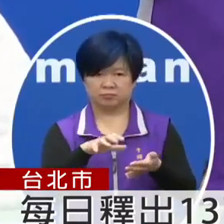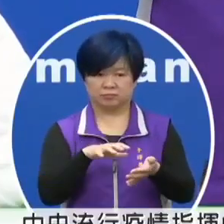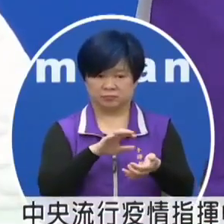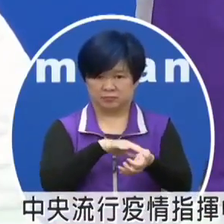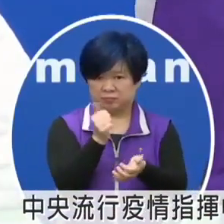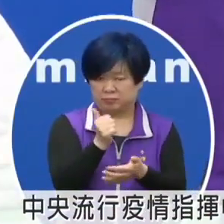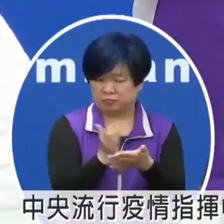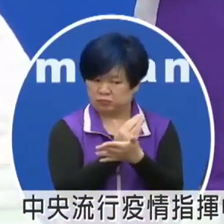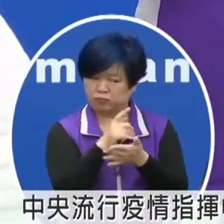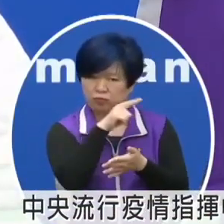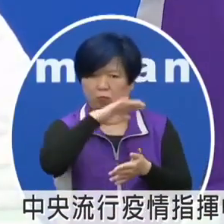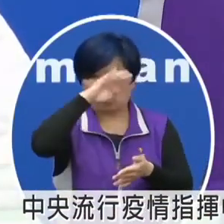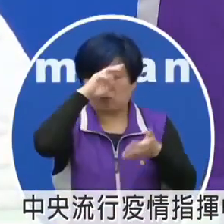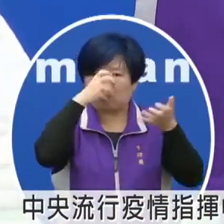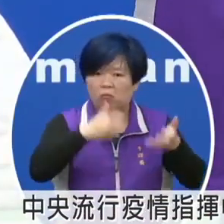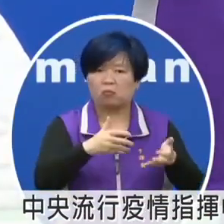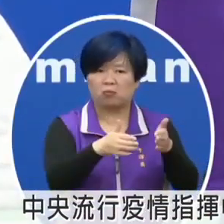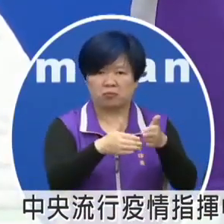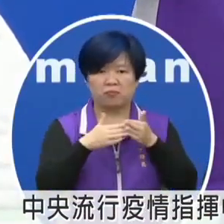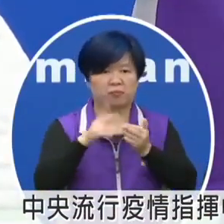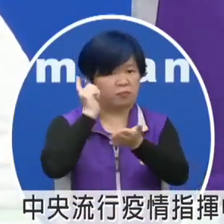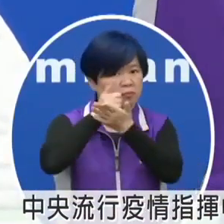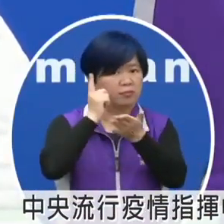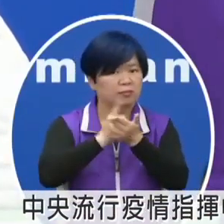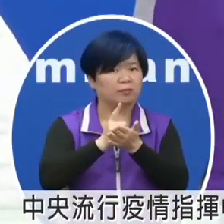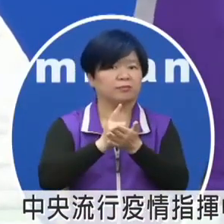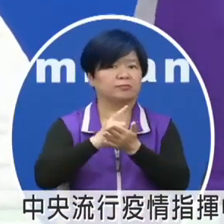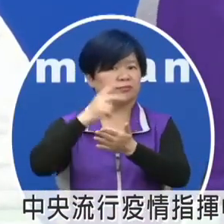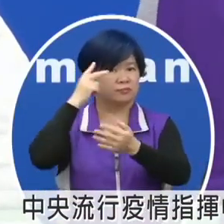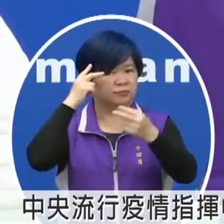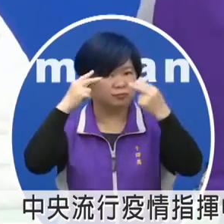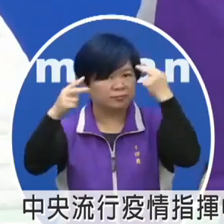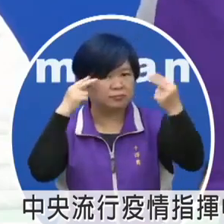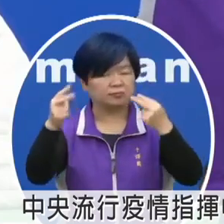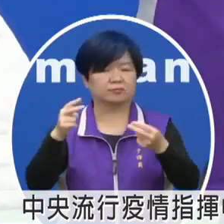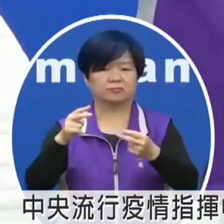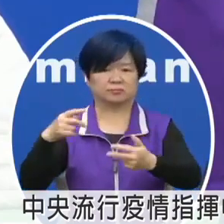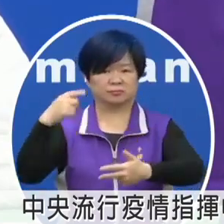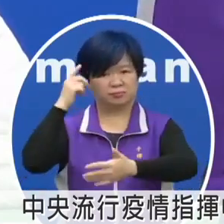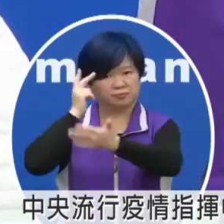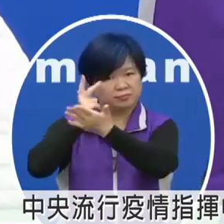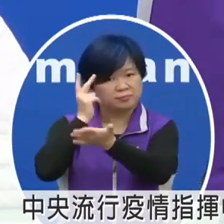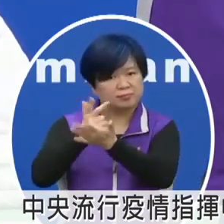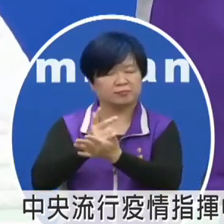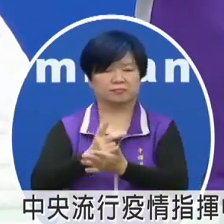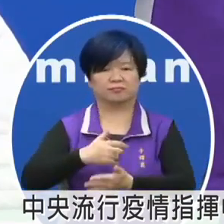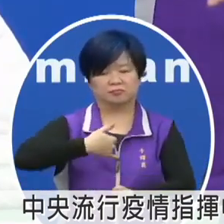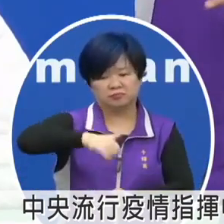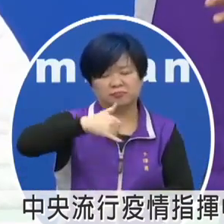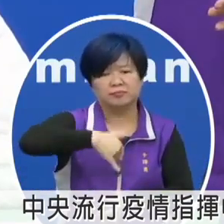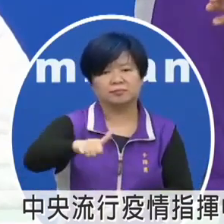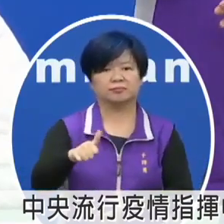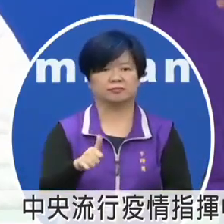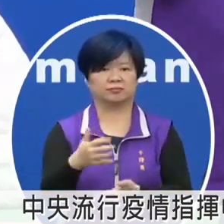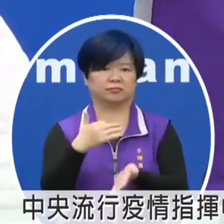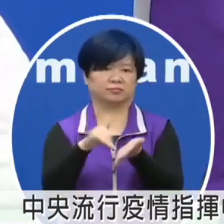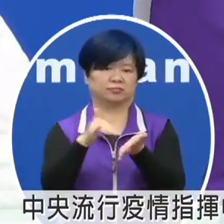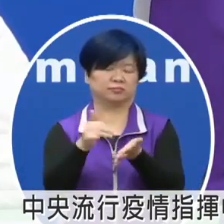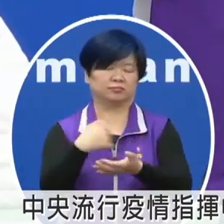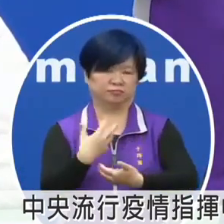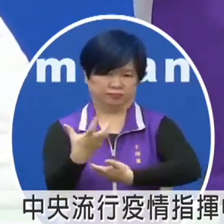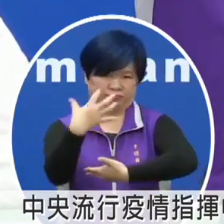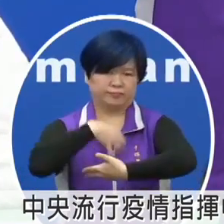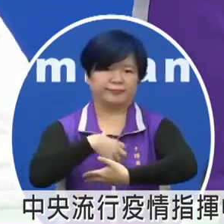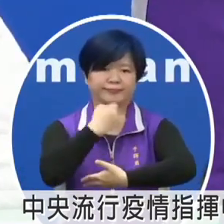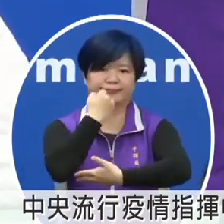他的疾病状况是需要这样子每日、隔日或每周频繁就医的话，那也可以算在这一个我们提供医院